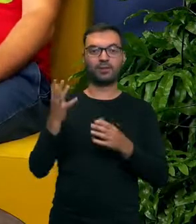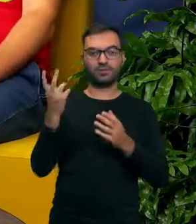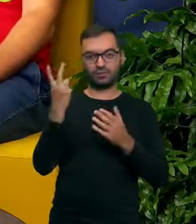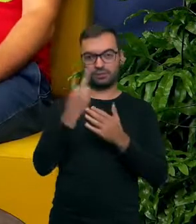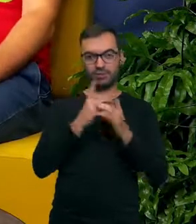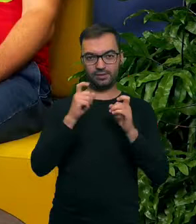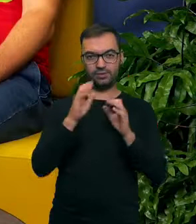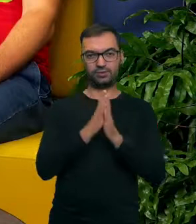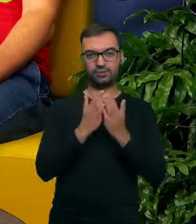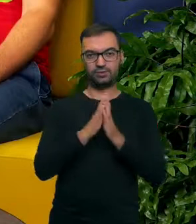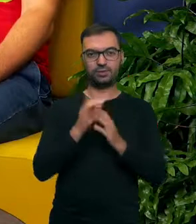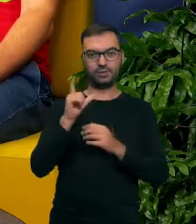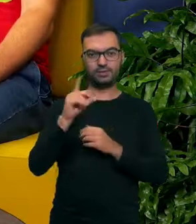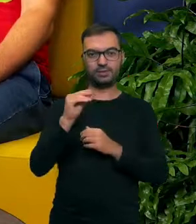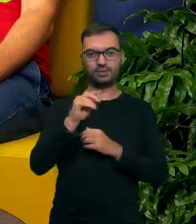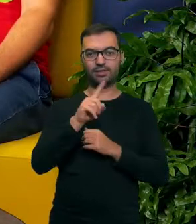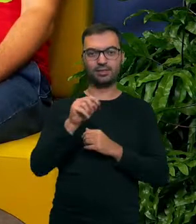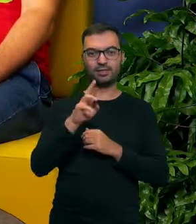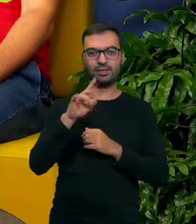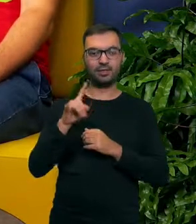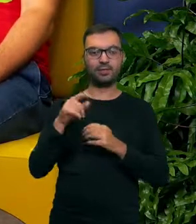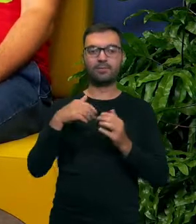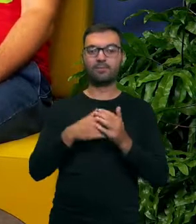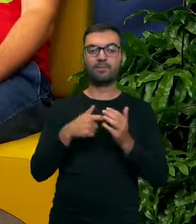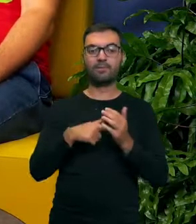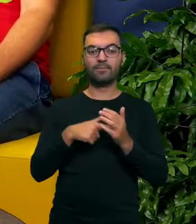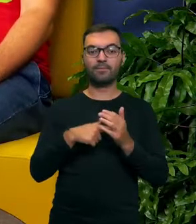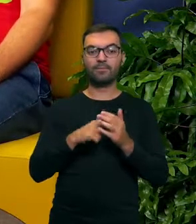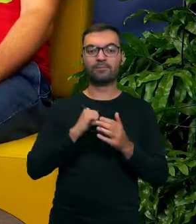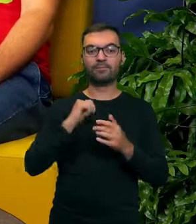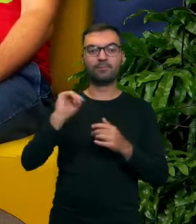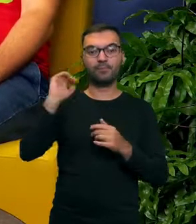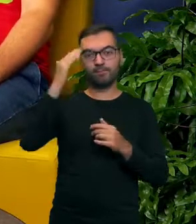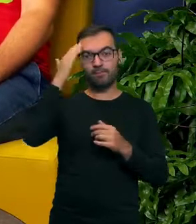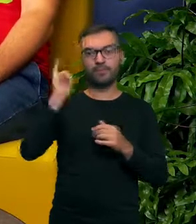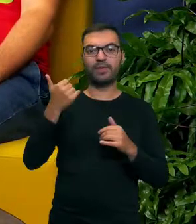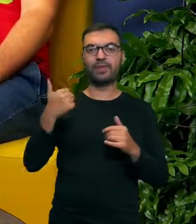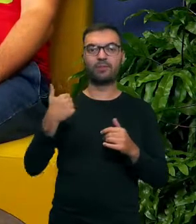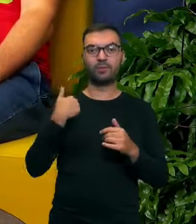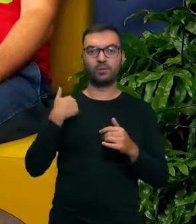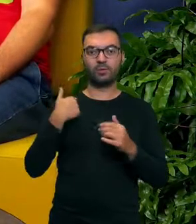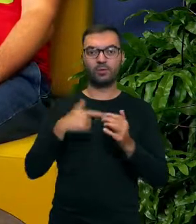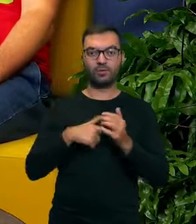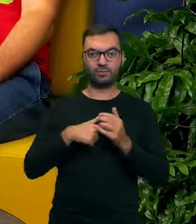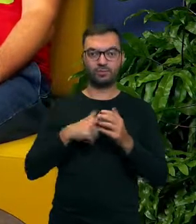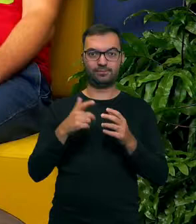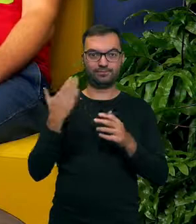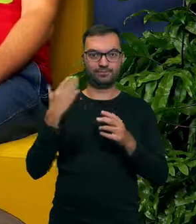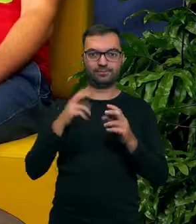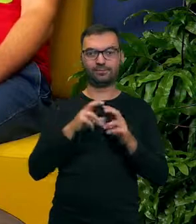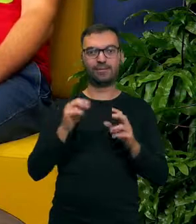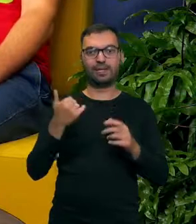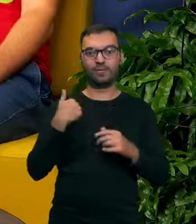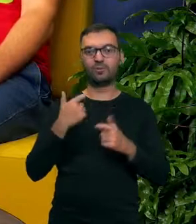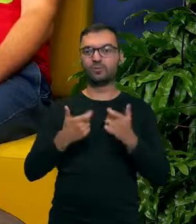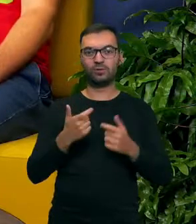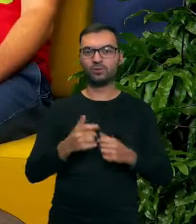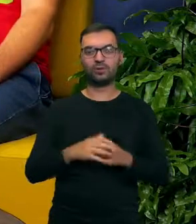Cezarego. Bo między innymi po to, żeby dowiedzieć się, jak było wtedy, jak to wyglądało.